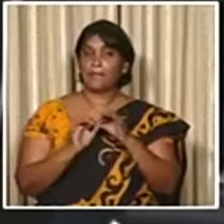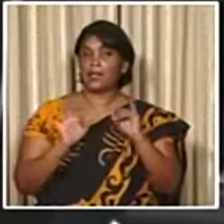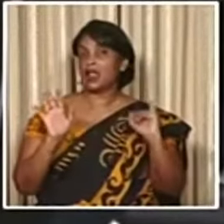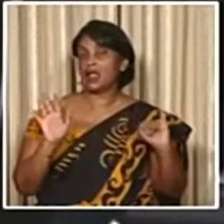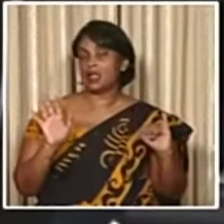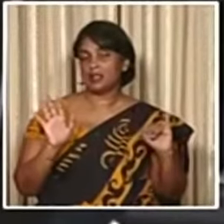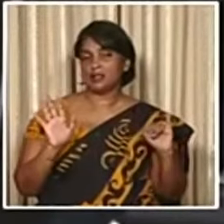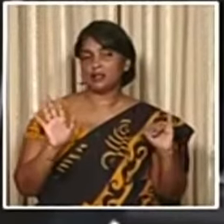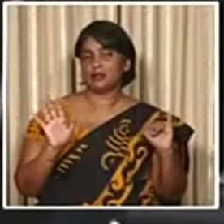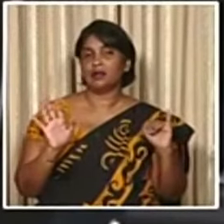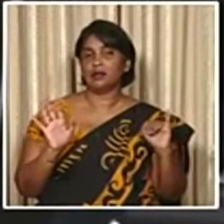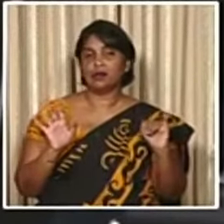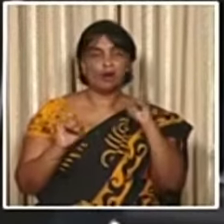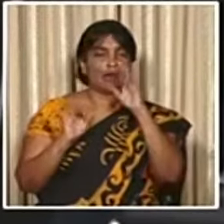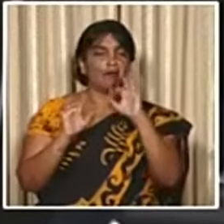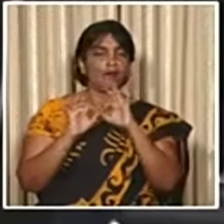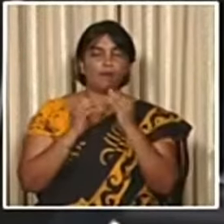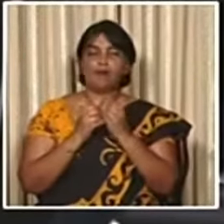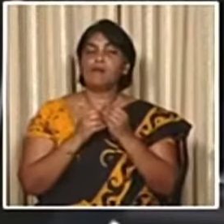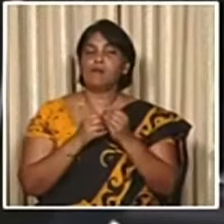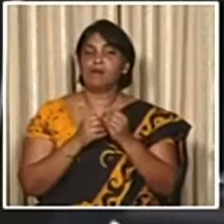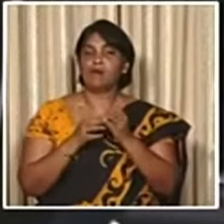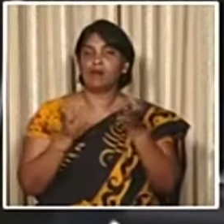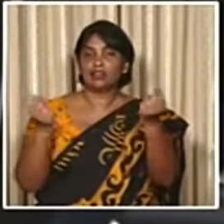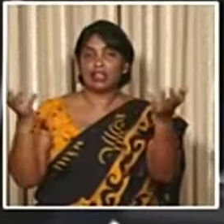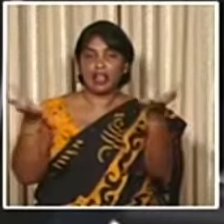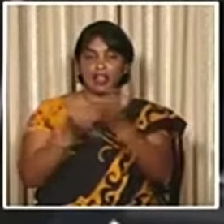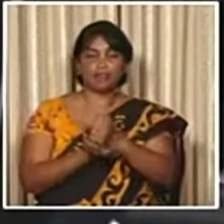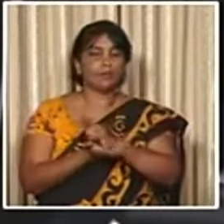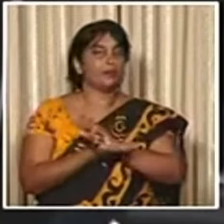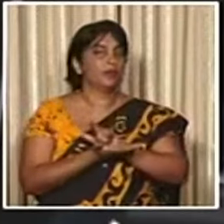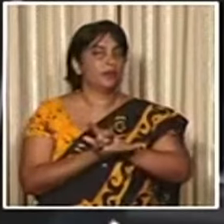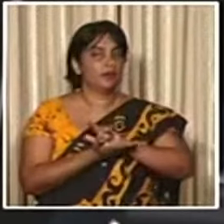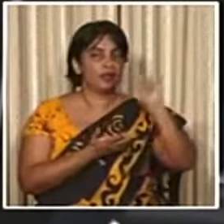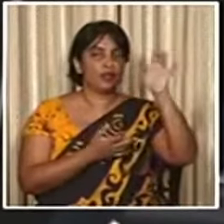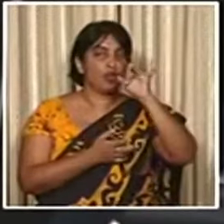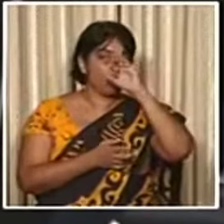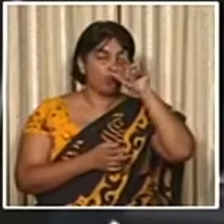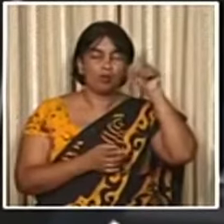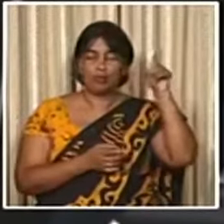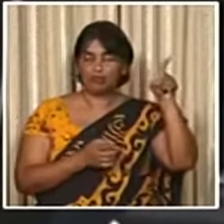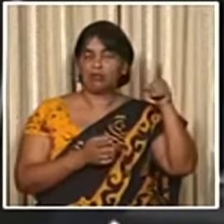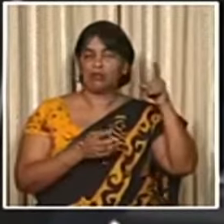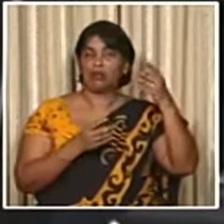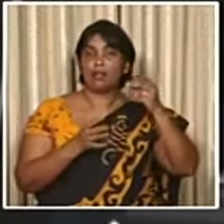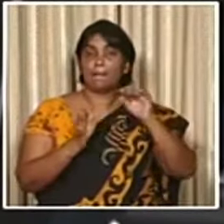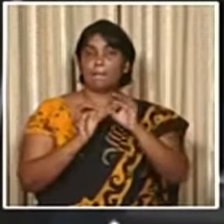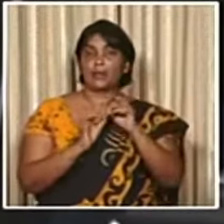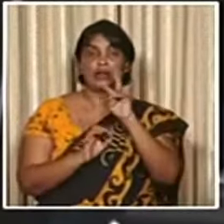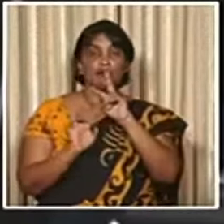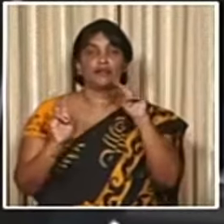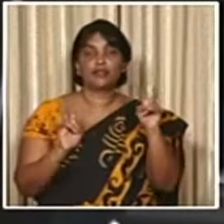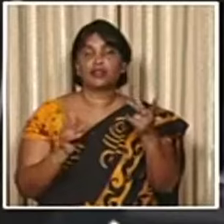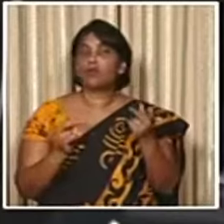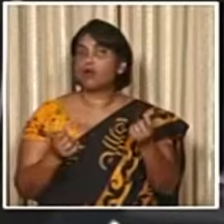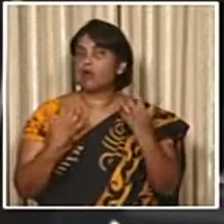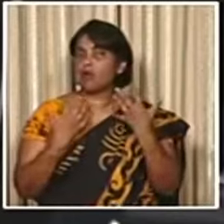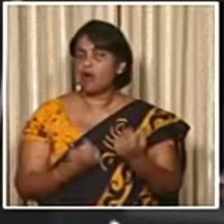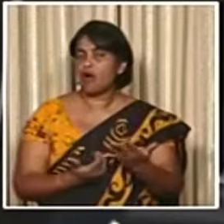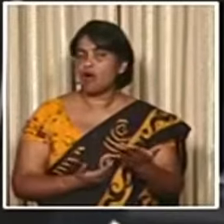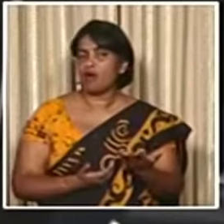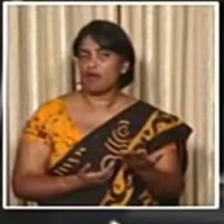6යි එක පවුලක් එකතු කරගෙන රට පැන්නා. තා කුරුණෑගල එකක් ළඟදී කඩා වැටුණා බිලියන 22යි. කොහේ තියෙන සල්ලිද